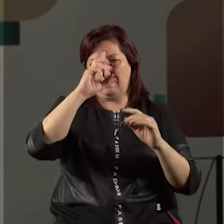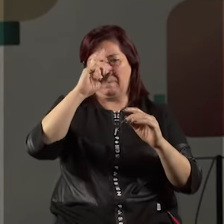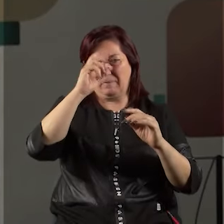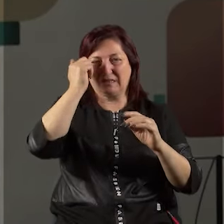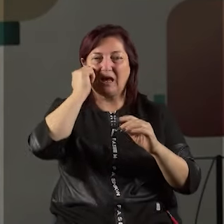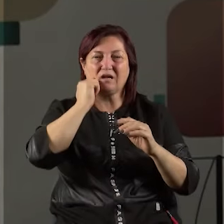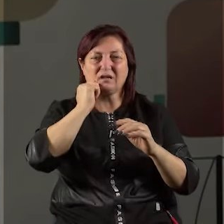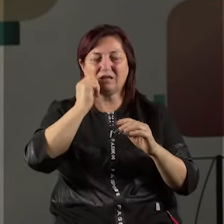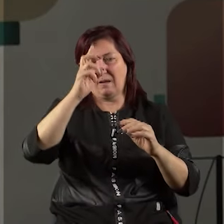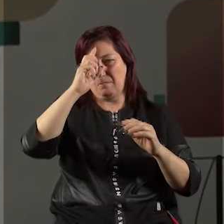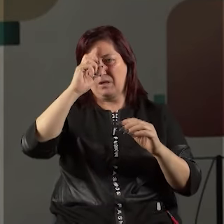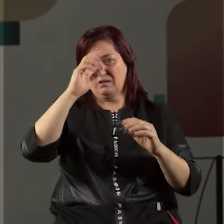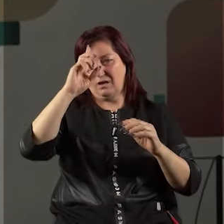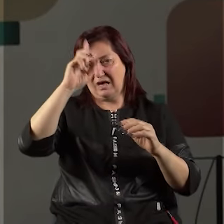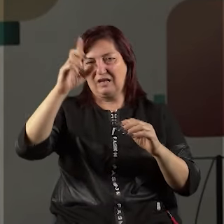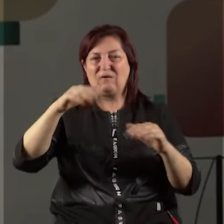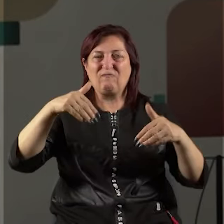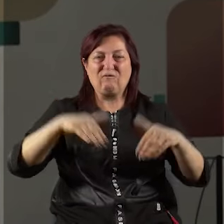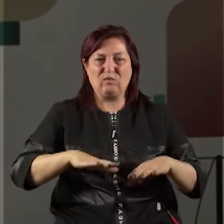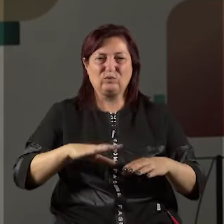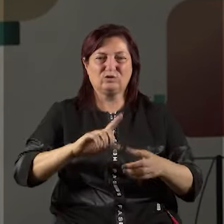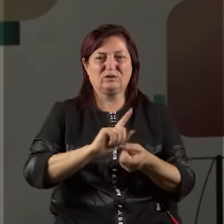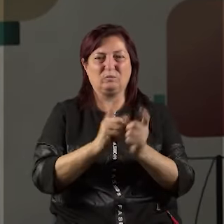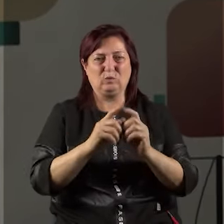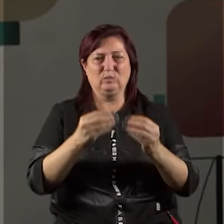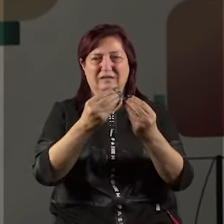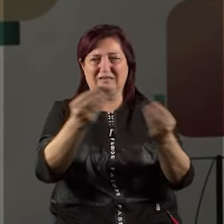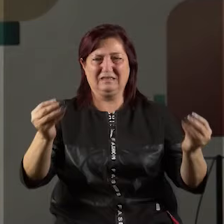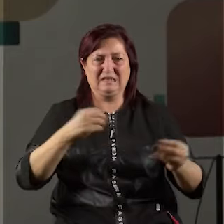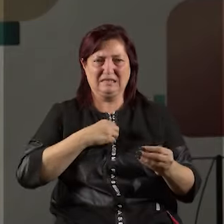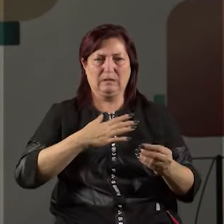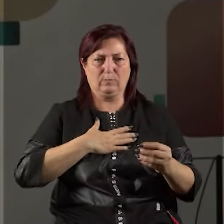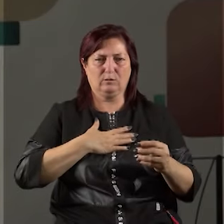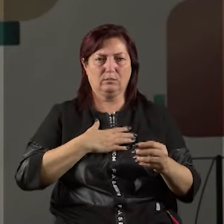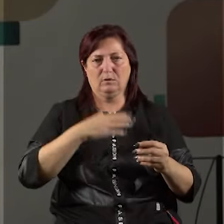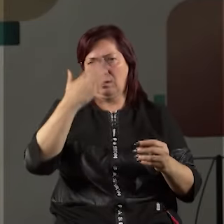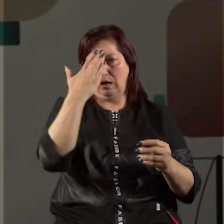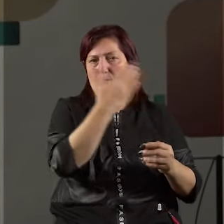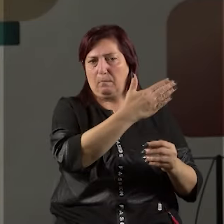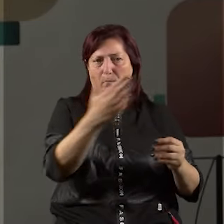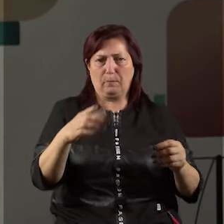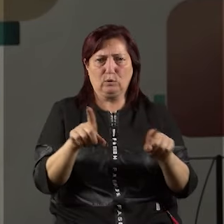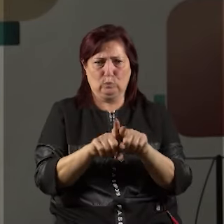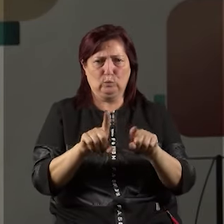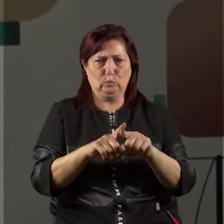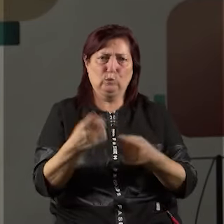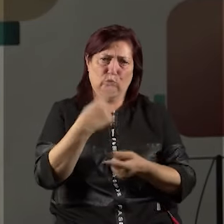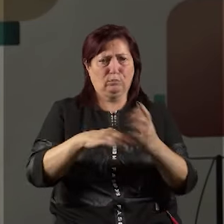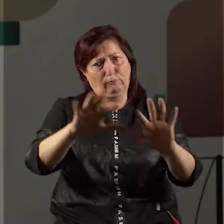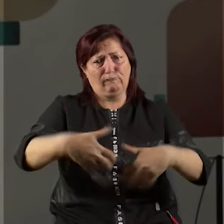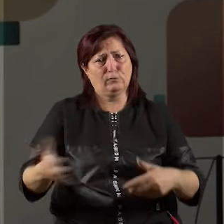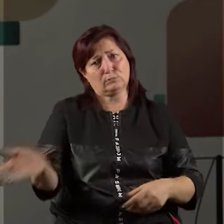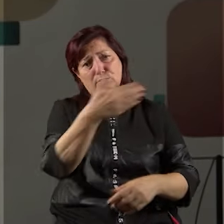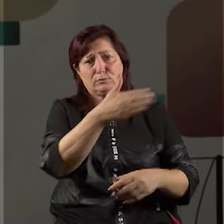պետությունը կառավարության որոշում արեց ու սեփականության իրավունքով տարեց բնակիչներին, դա էլ հետ վերցրեք, դա էլ